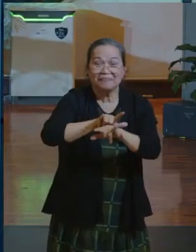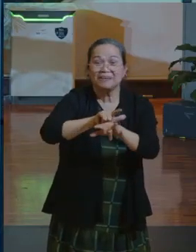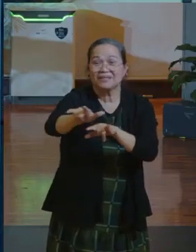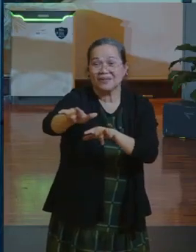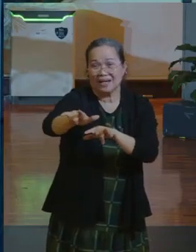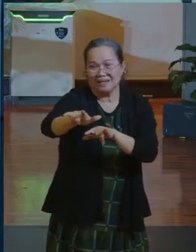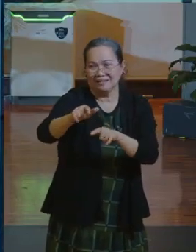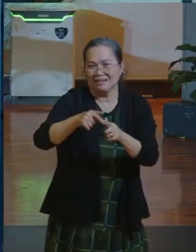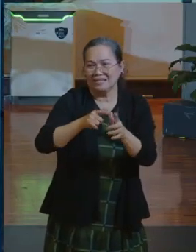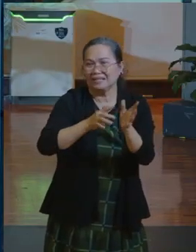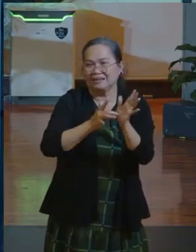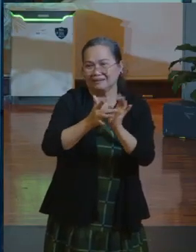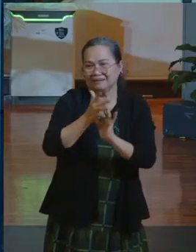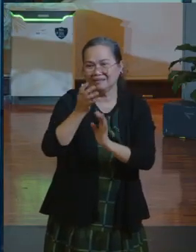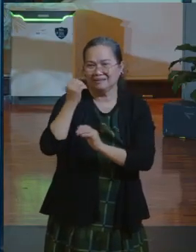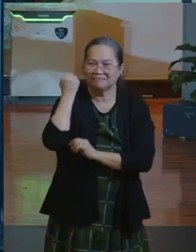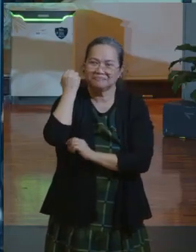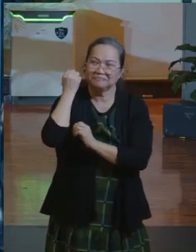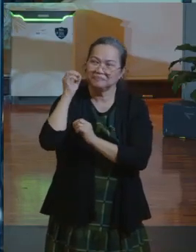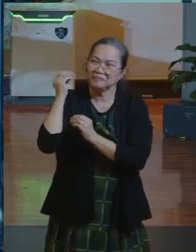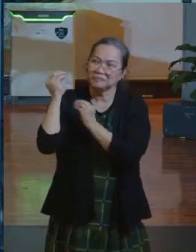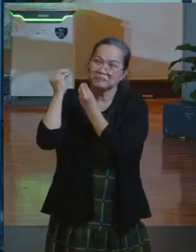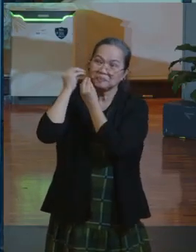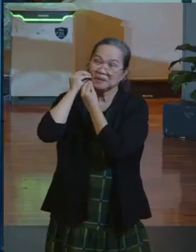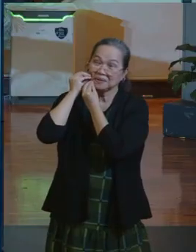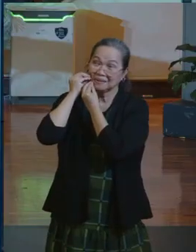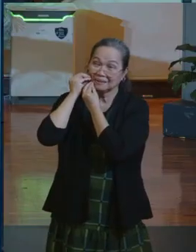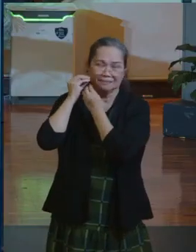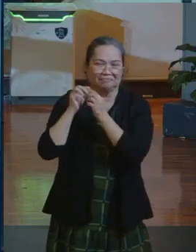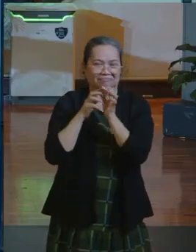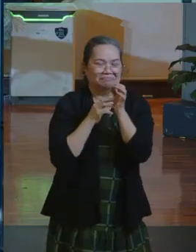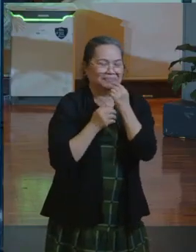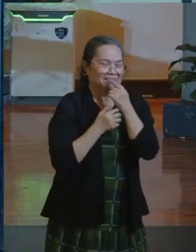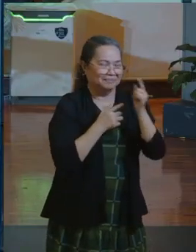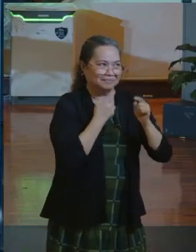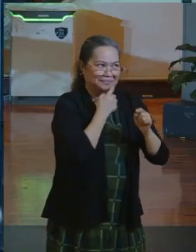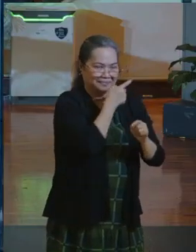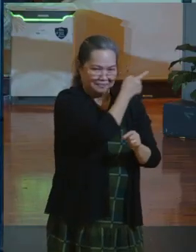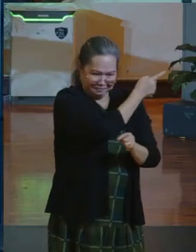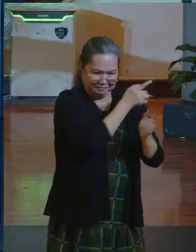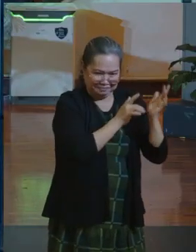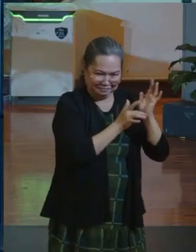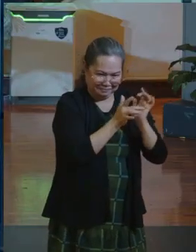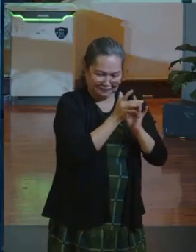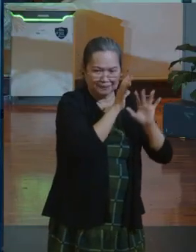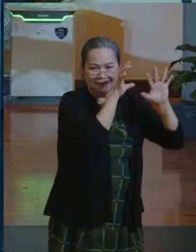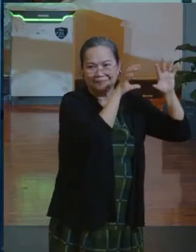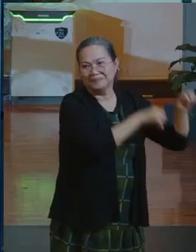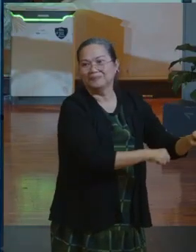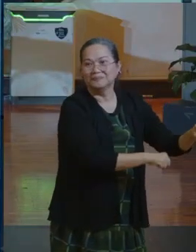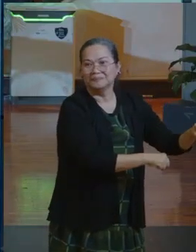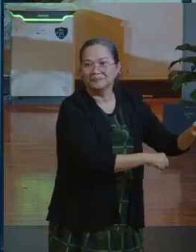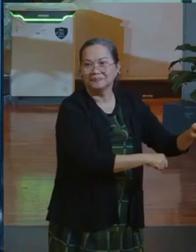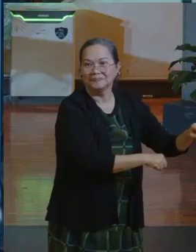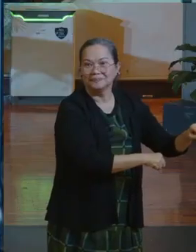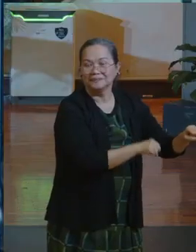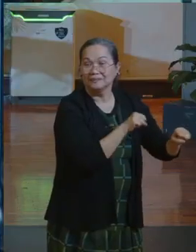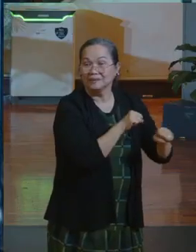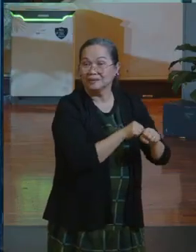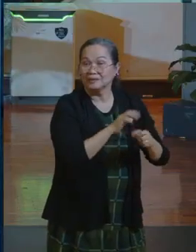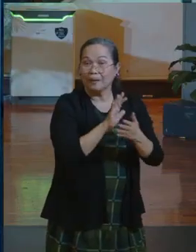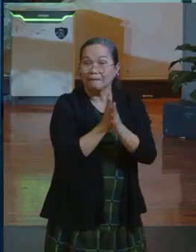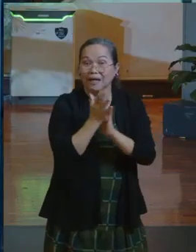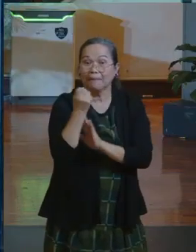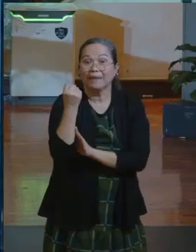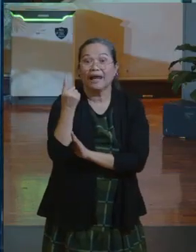niya. Ang ating Panginoon. Pinagtanulo niya si Jesus. At so naging